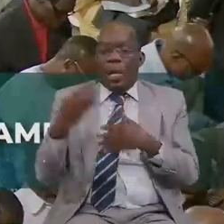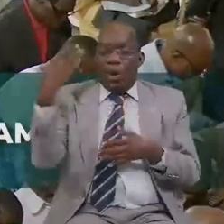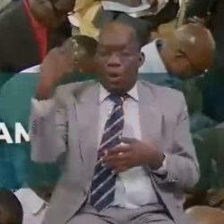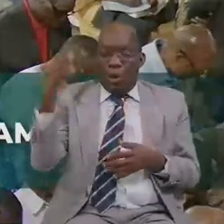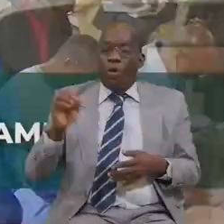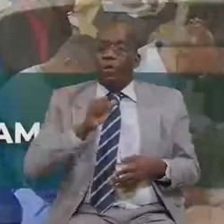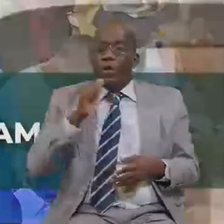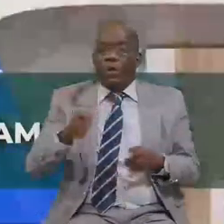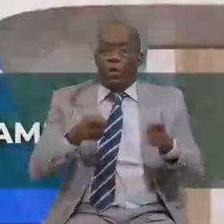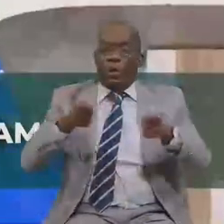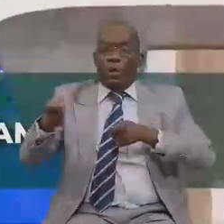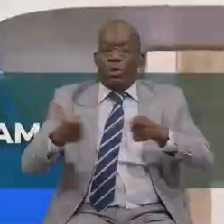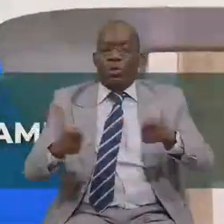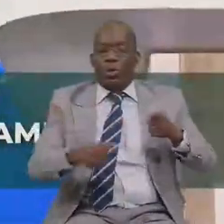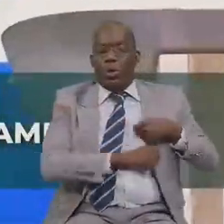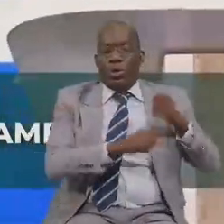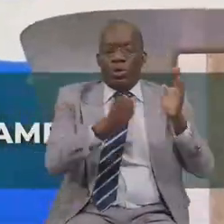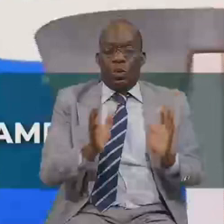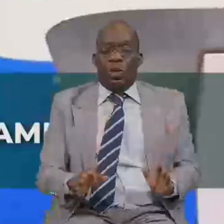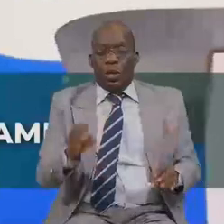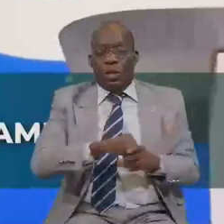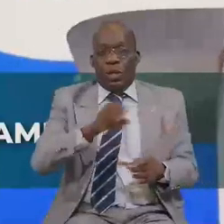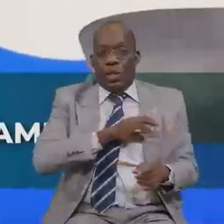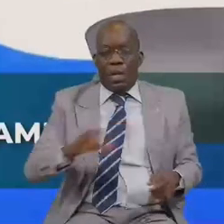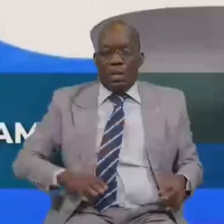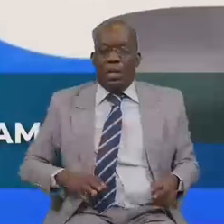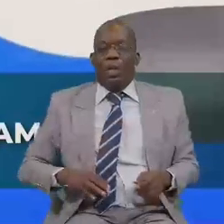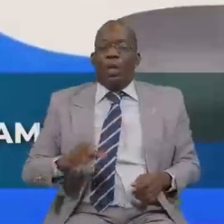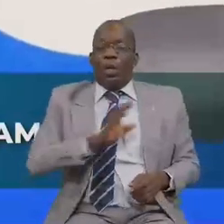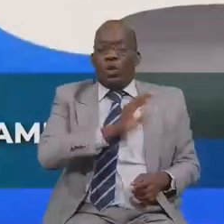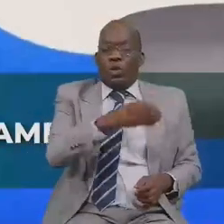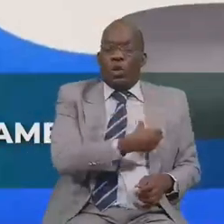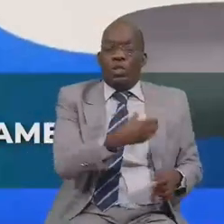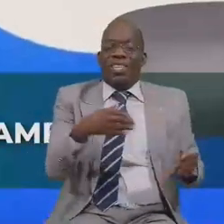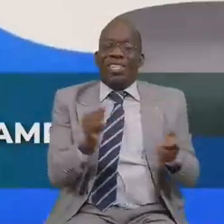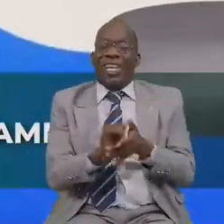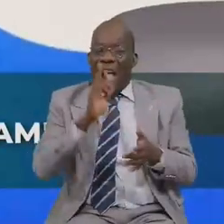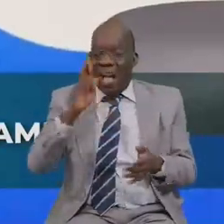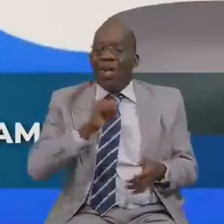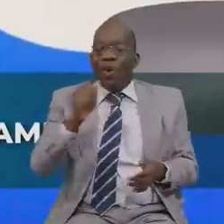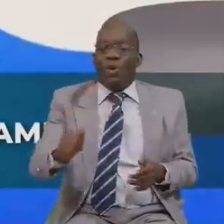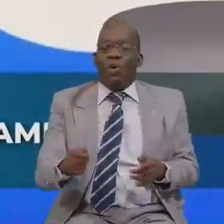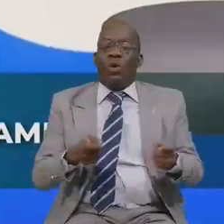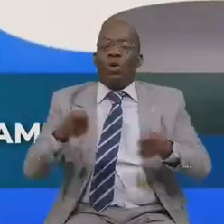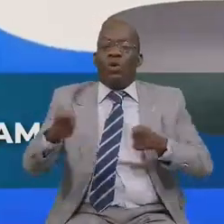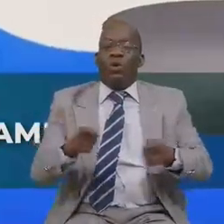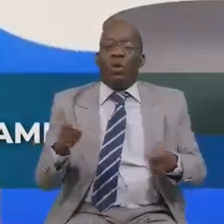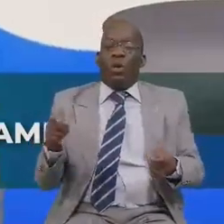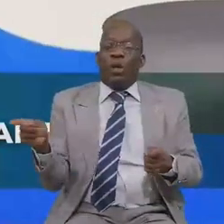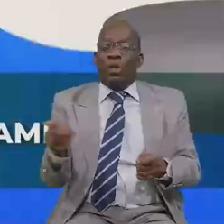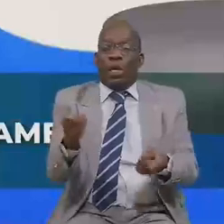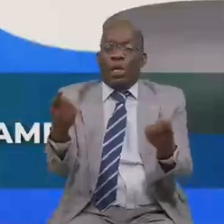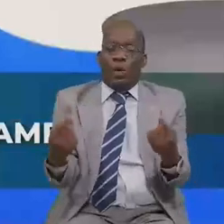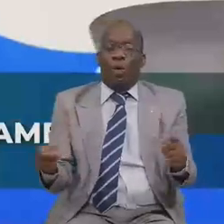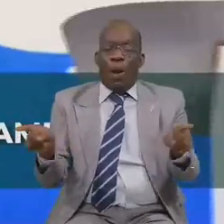Christ. Il y a des âmes indomptées qui viennent telles qu'elles étaient à la naissance et